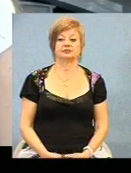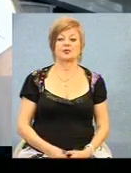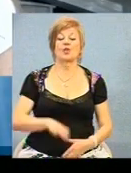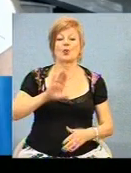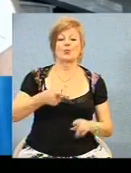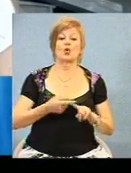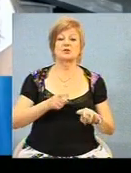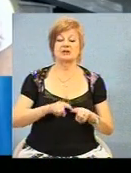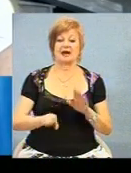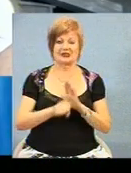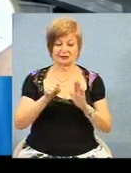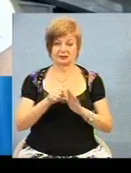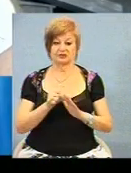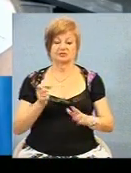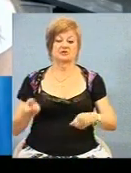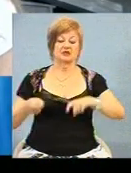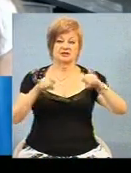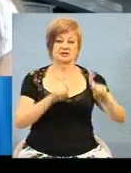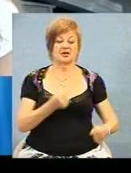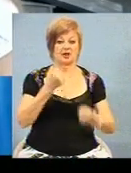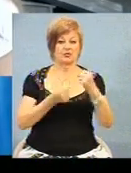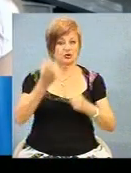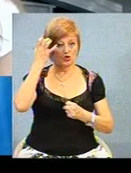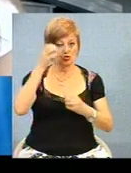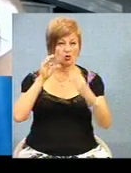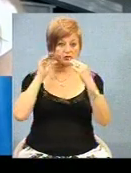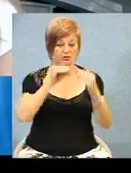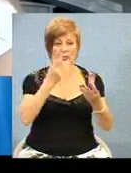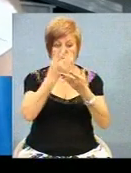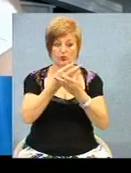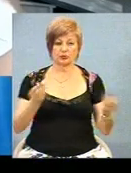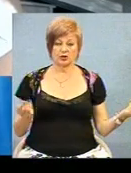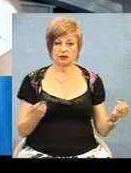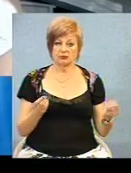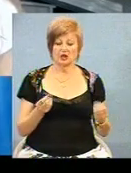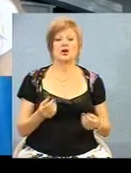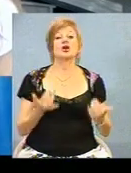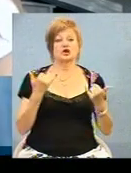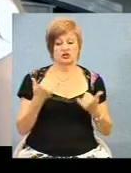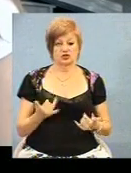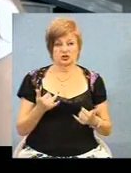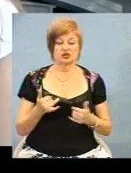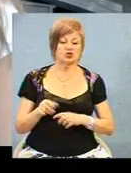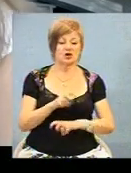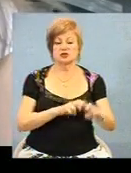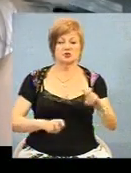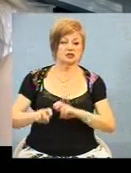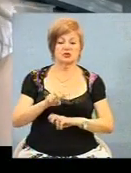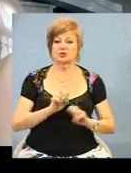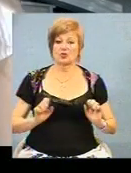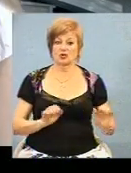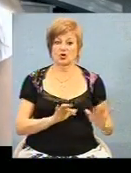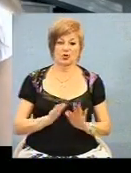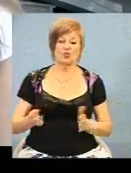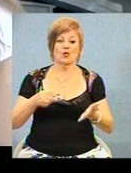Після цього розбійники сіли в автомобіль Audi чорного кольору та зникли з місця події. Наразі вживається комплекс оперативно-розшукових заходів